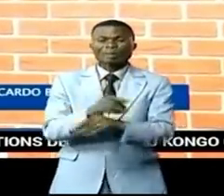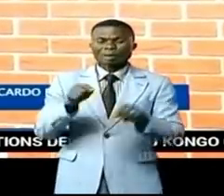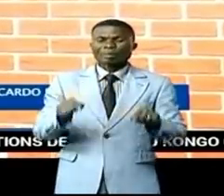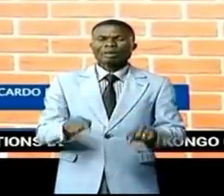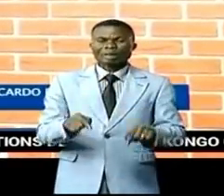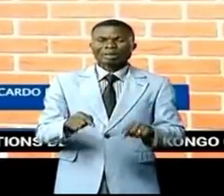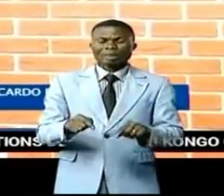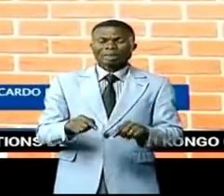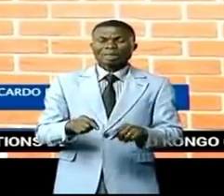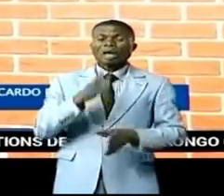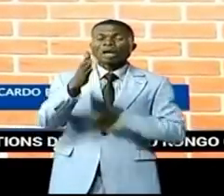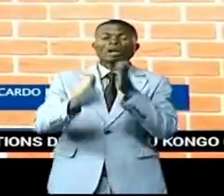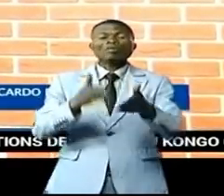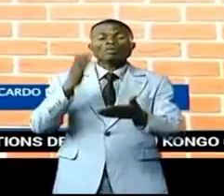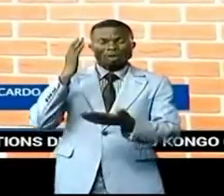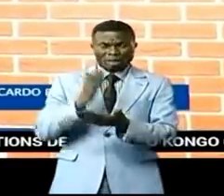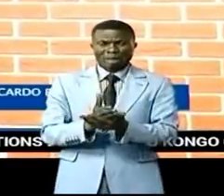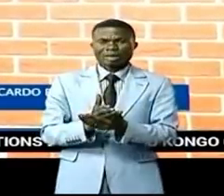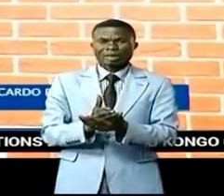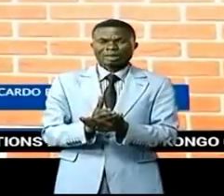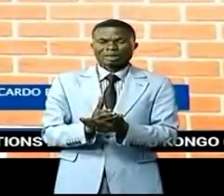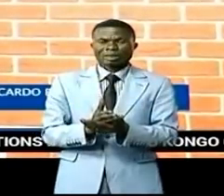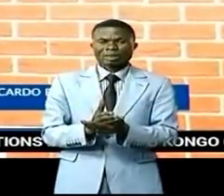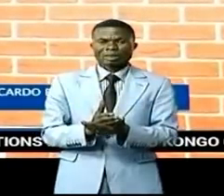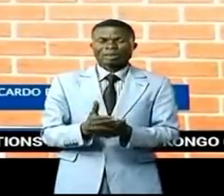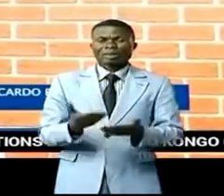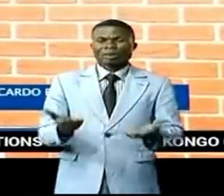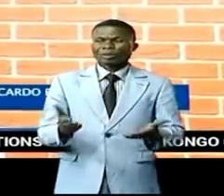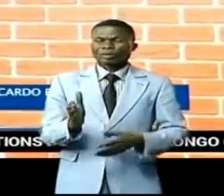que cette pratique cesse.